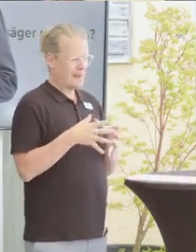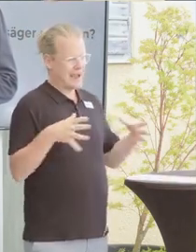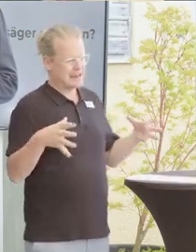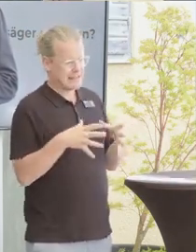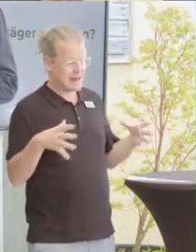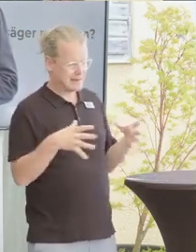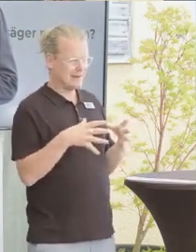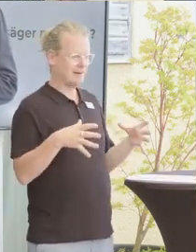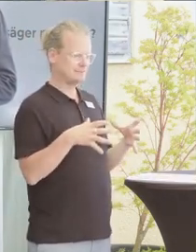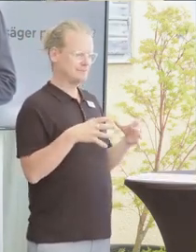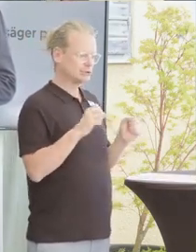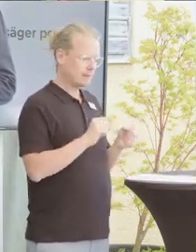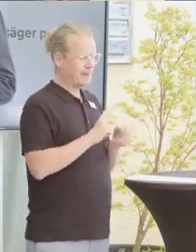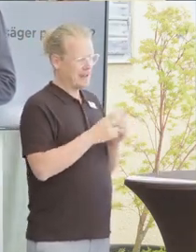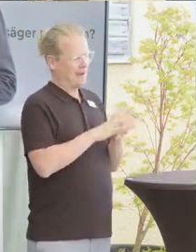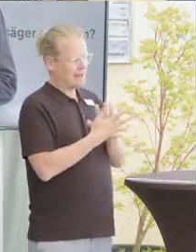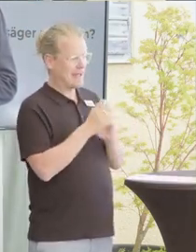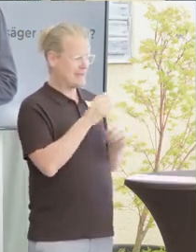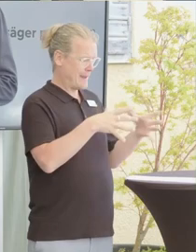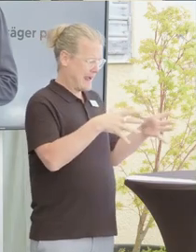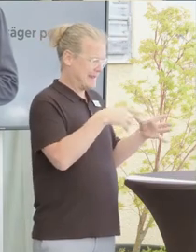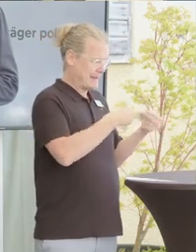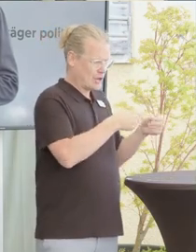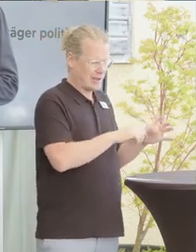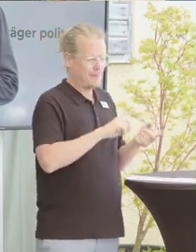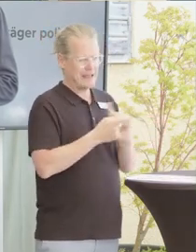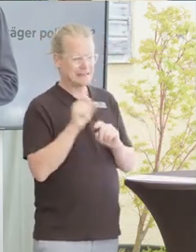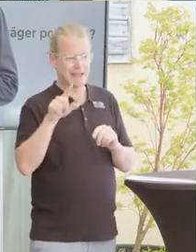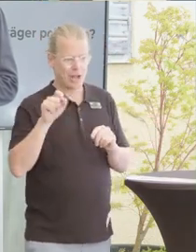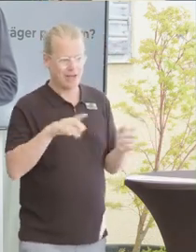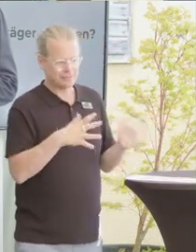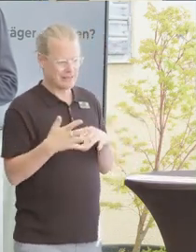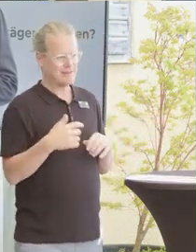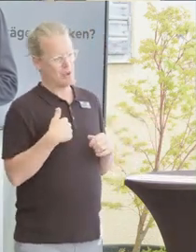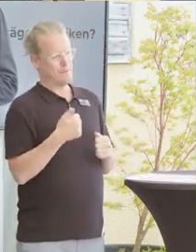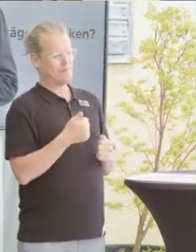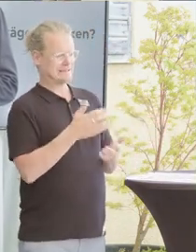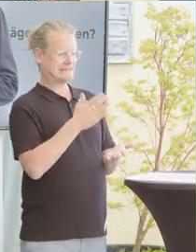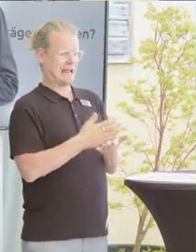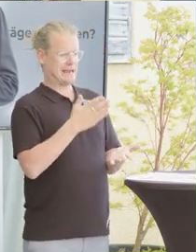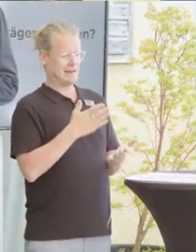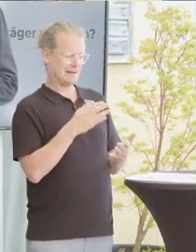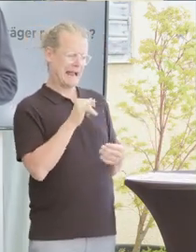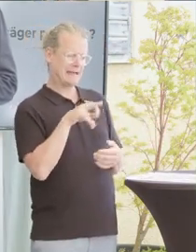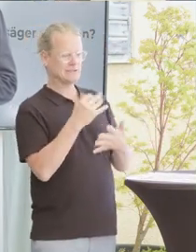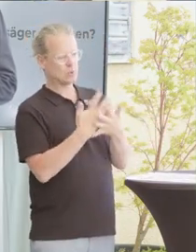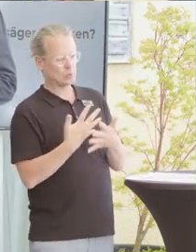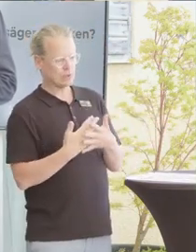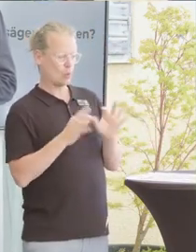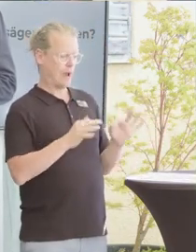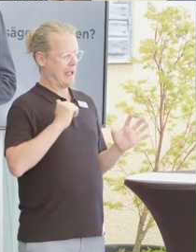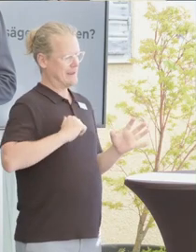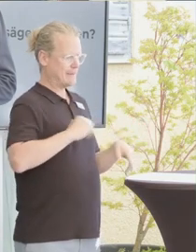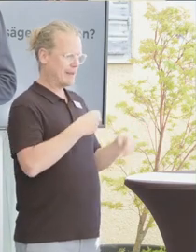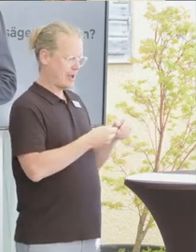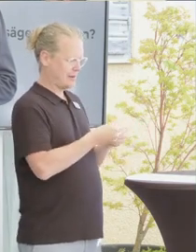har gjort enorma satsningar. Men vi behöver ju också en säker infrastruktur för att använda det här materialet. För man ska också komma ihåg att